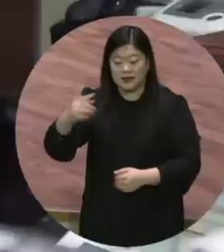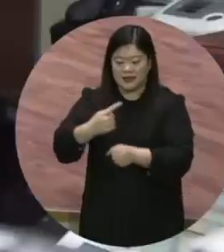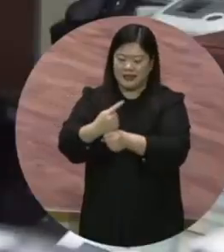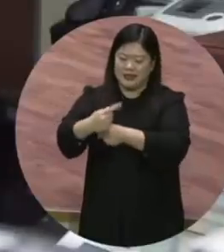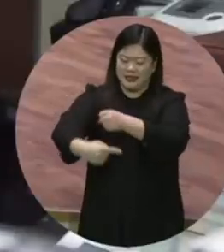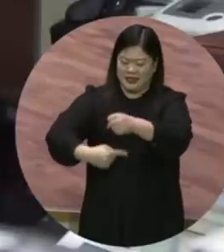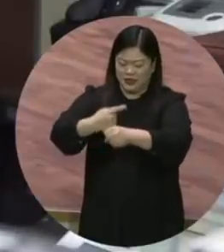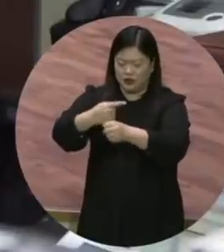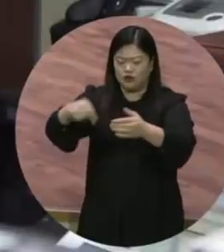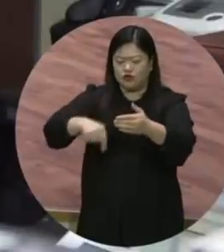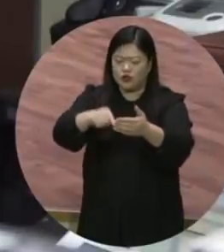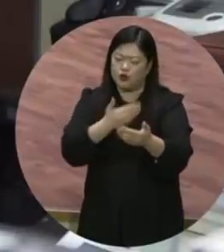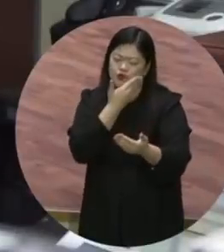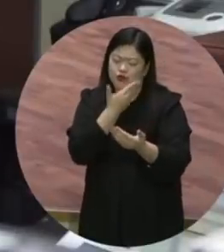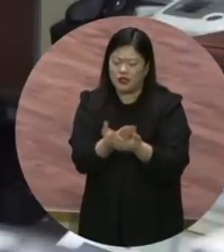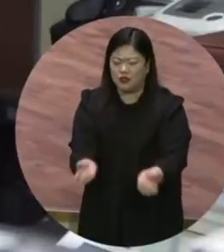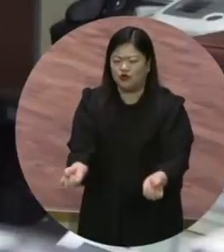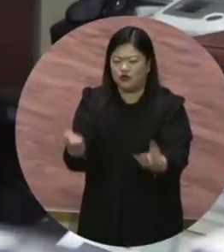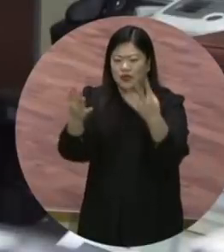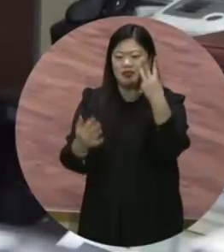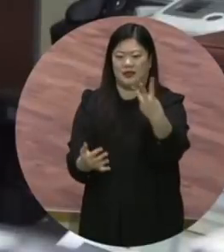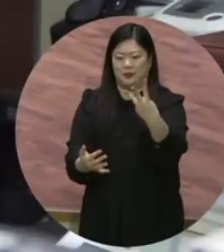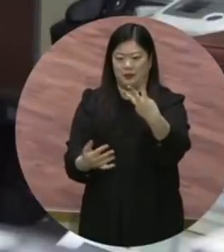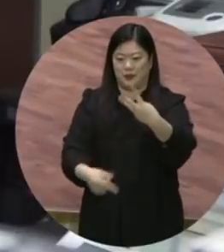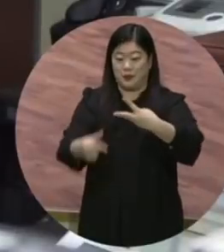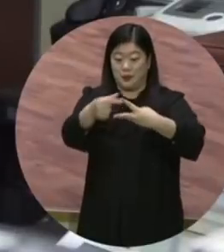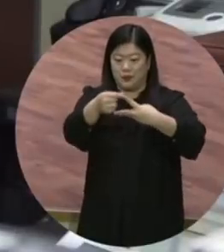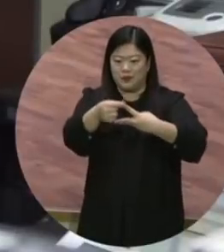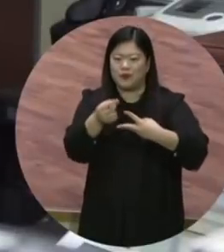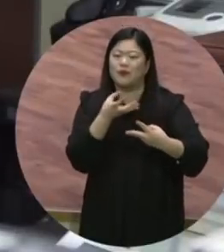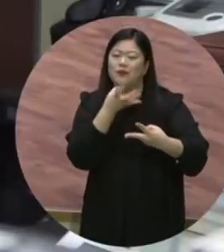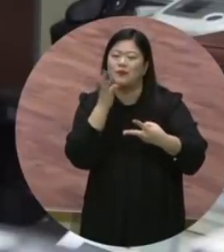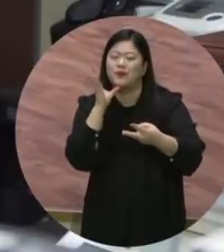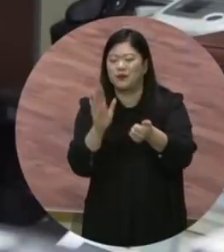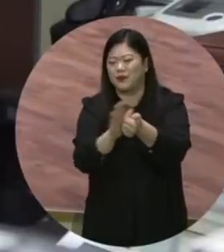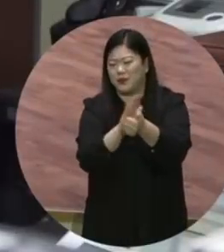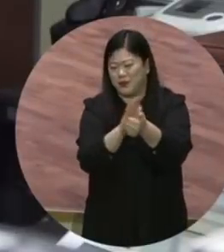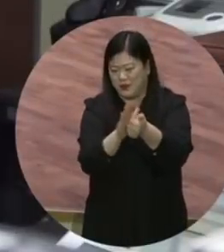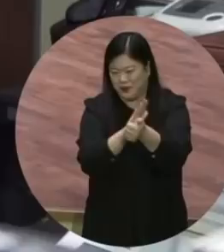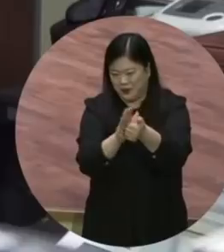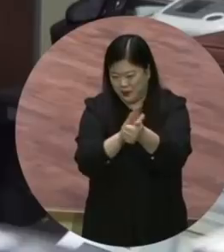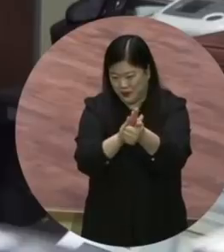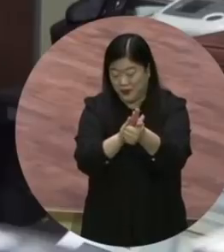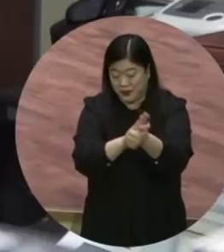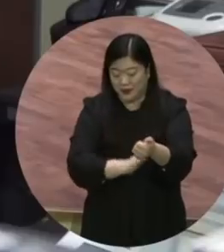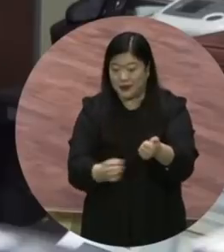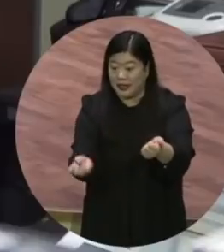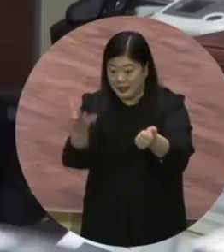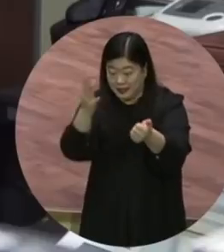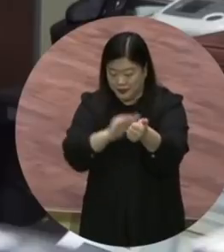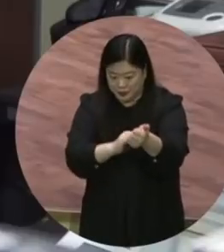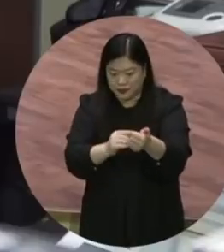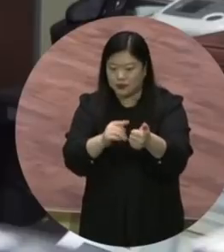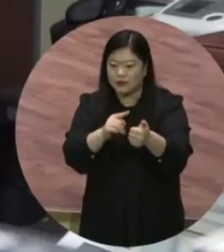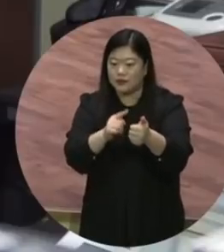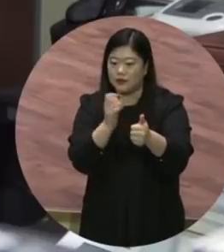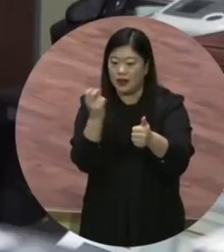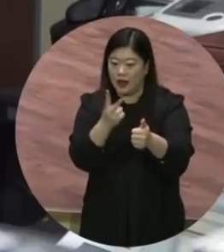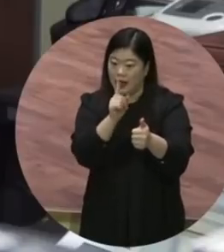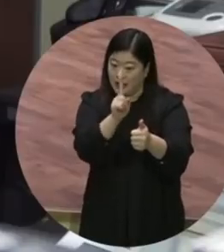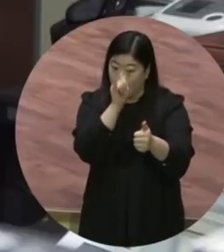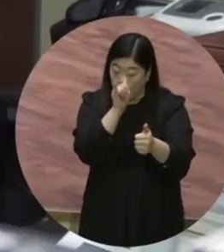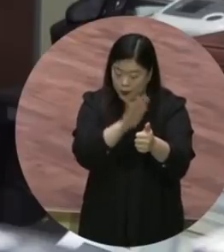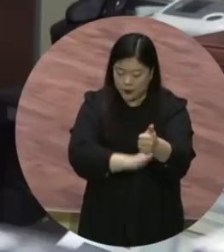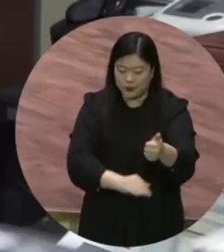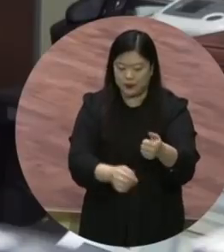3대 전도 축제가 있습니다. 사랑의 이 효잔치 해서 우리 시니어부 중심으로 이렇게